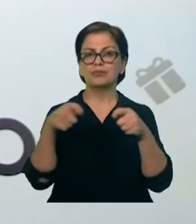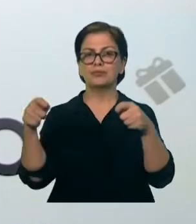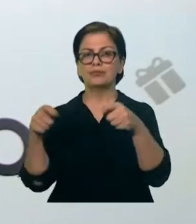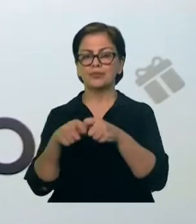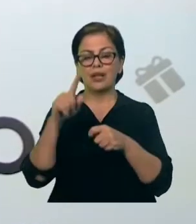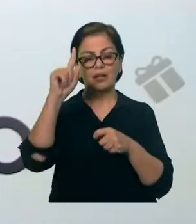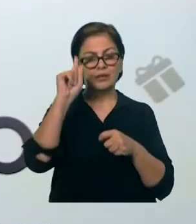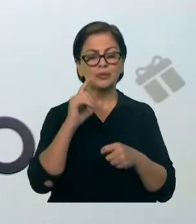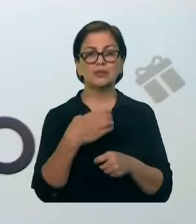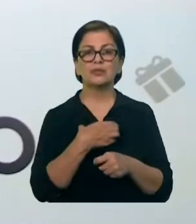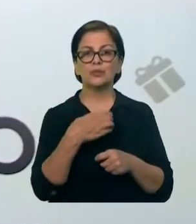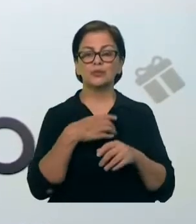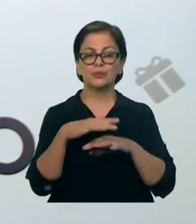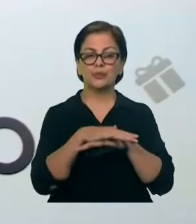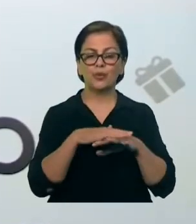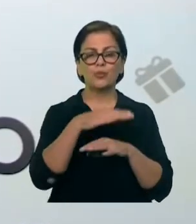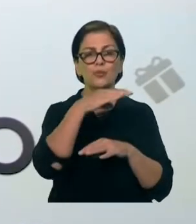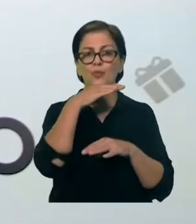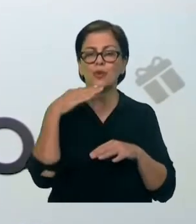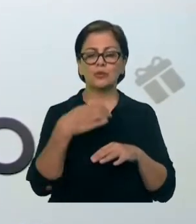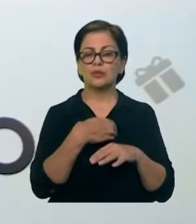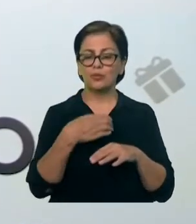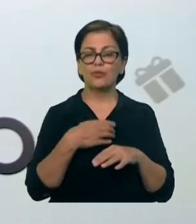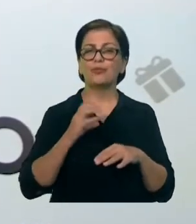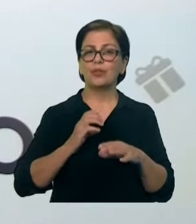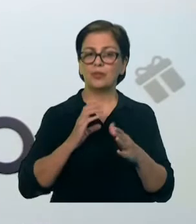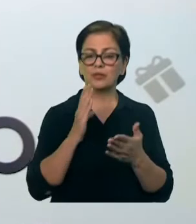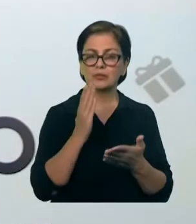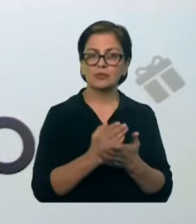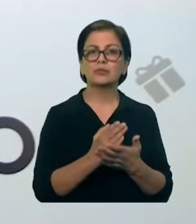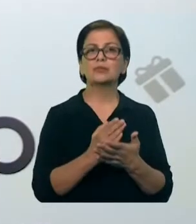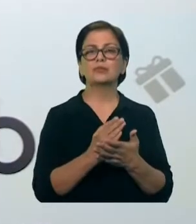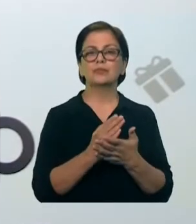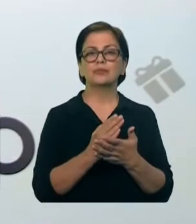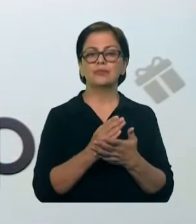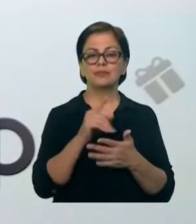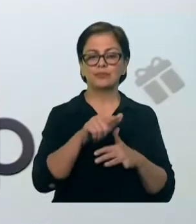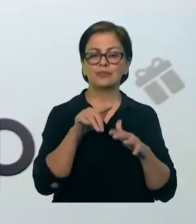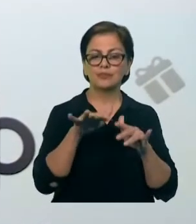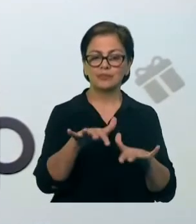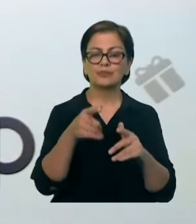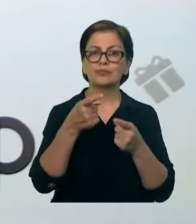sığorta bazarında bir çox sığorta şirkətlərlə biz əməkdaşlıq edirik. Bu əməkdaşlıq nəticəsində